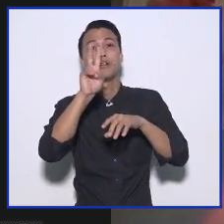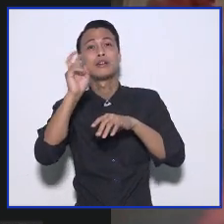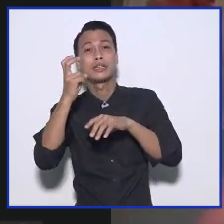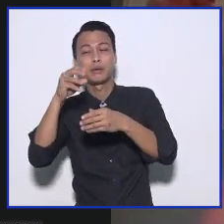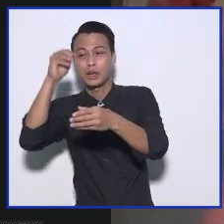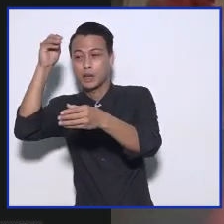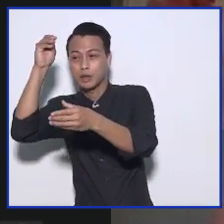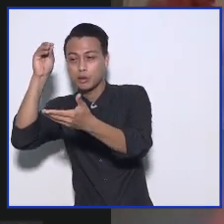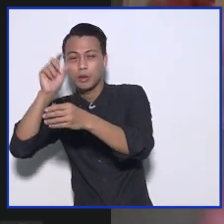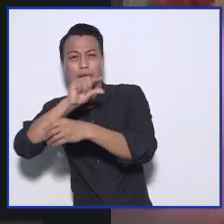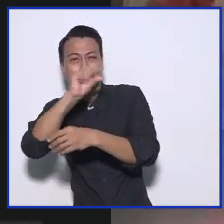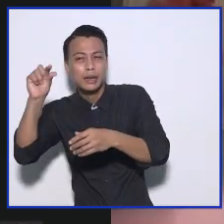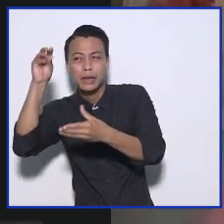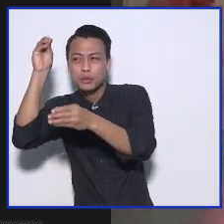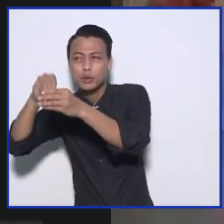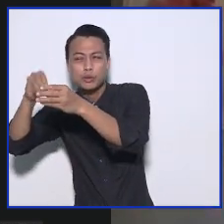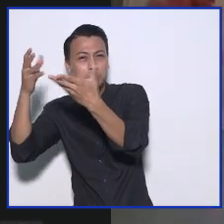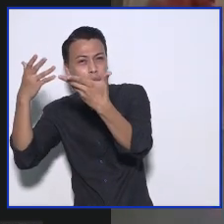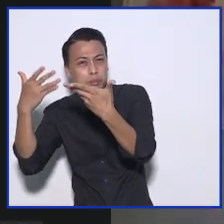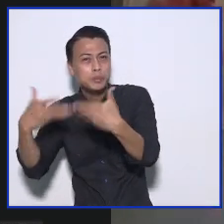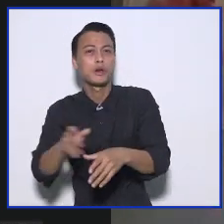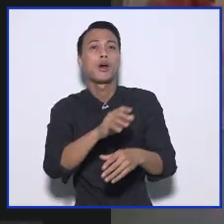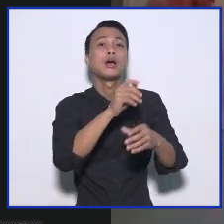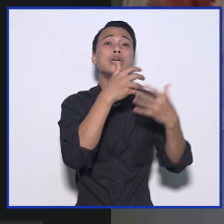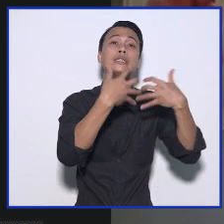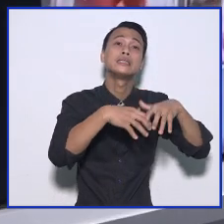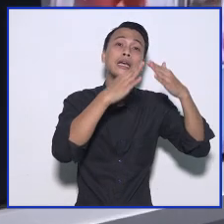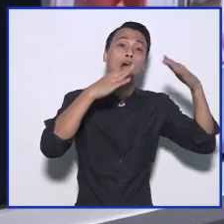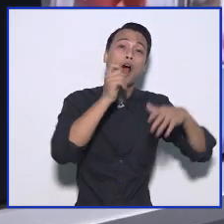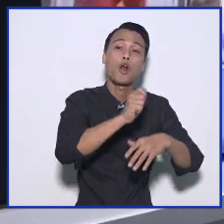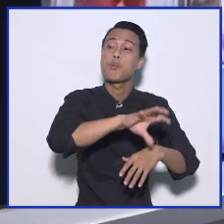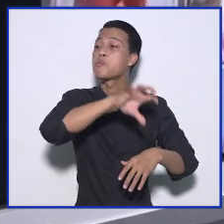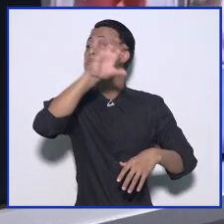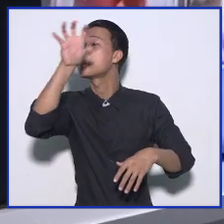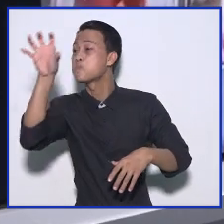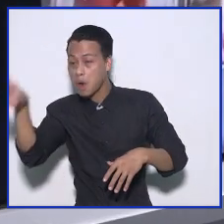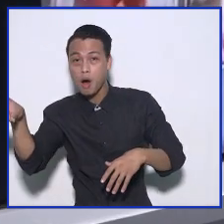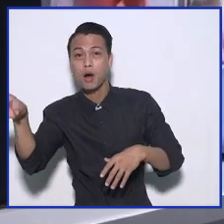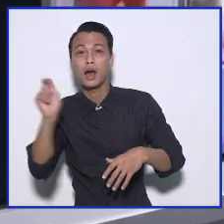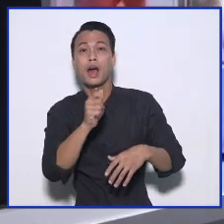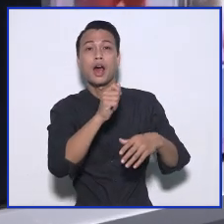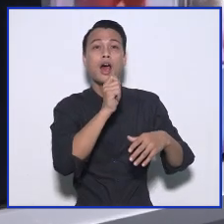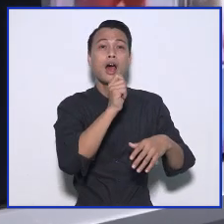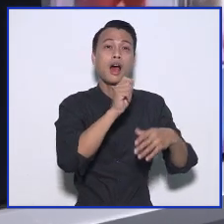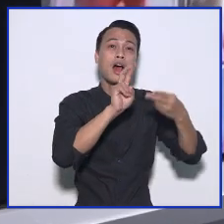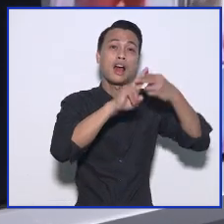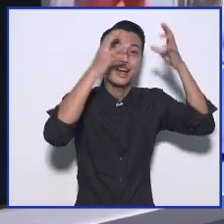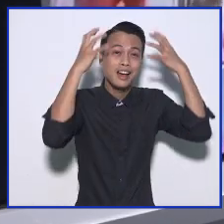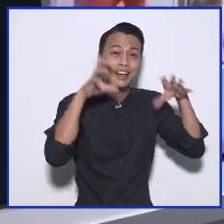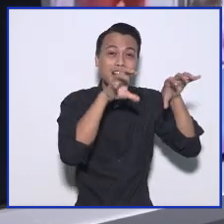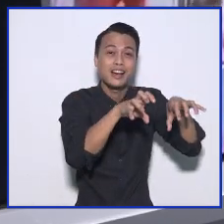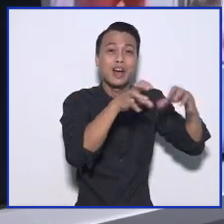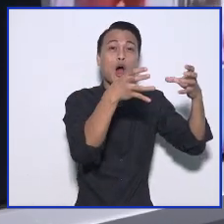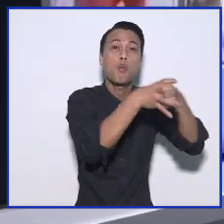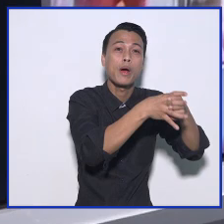ပိုင်း2020မှာတွင်းပြီးတော့တခြားစက်ရုံကိုပြောင်းသွားတဲ့အခါမှာအေးစက်ရုံကနေ B စက်ရုံပြောင်းသွားတဲ့အခါမှာအေးစက်ရုံမှာရှိနေတဲ့40ရာခိုင်နှုန်းကို